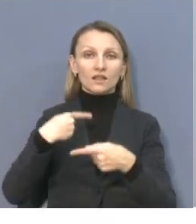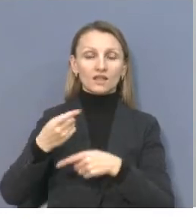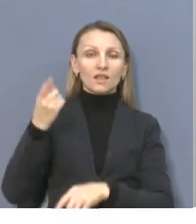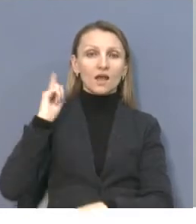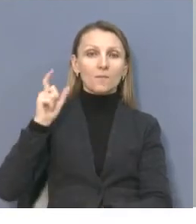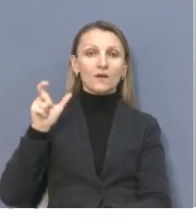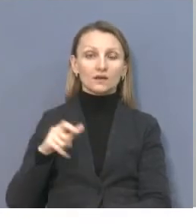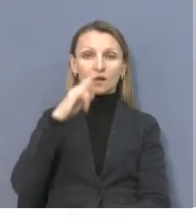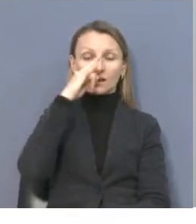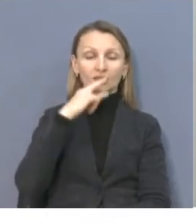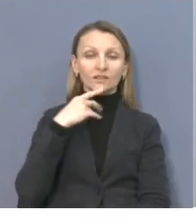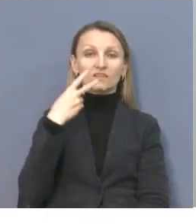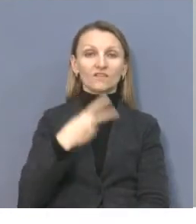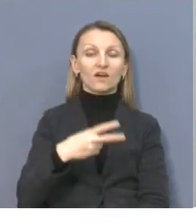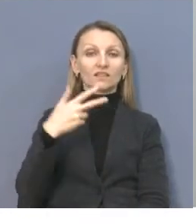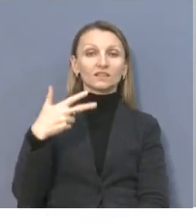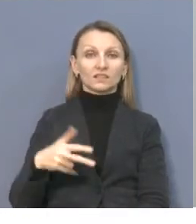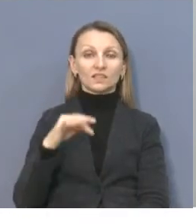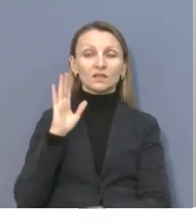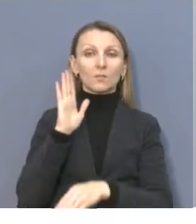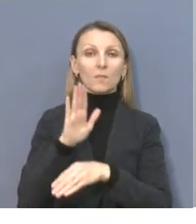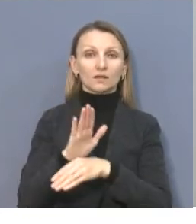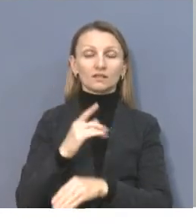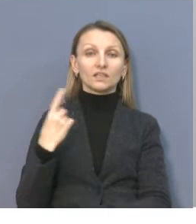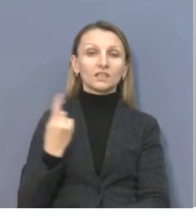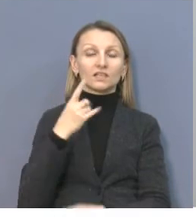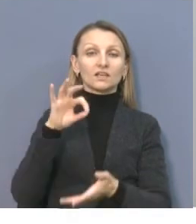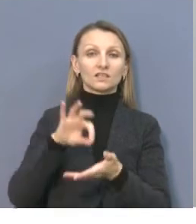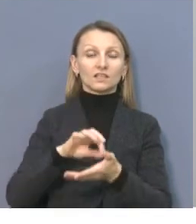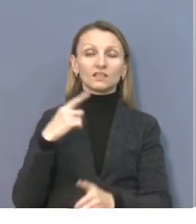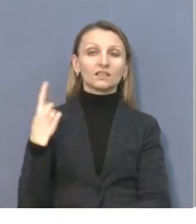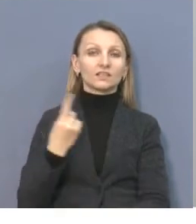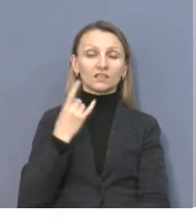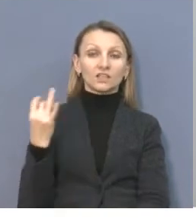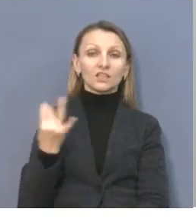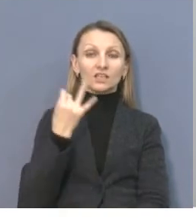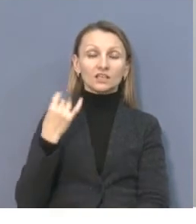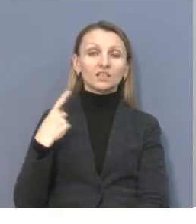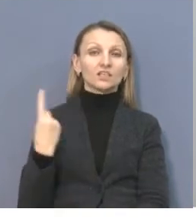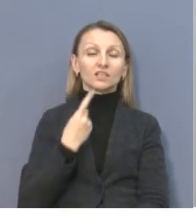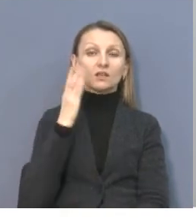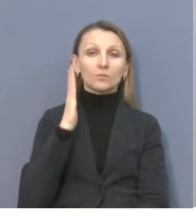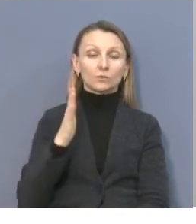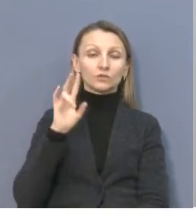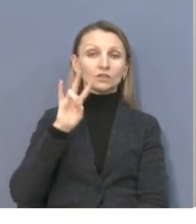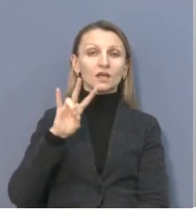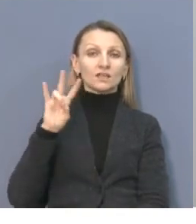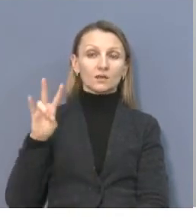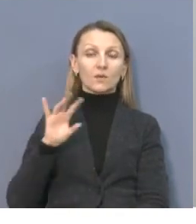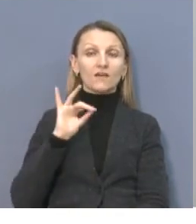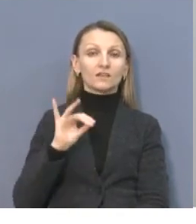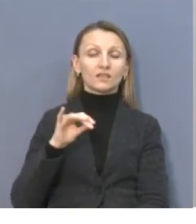стратегия казахстан 2030 и посланий единая цель единые интересы единое будущее gel base а лидер нации нурсултана назарбаева